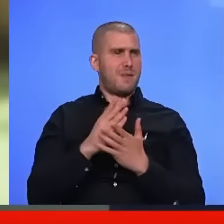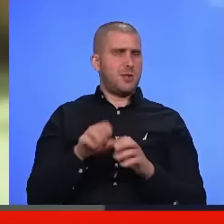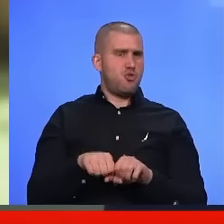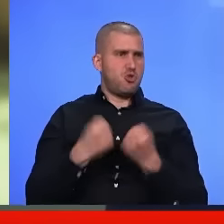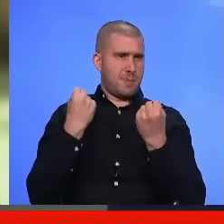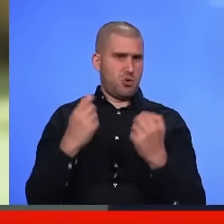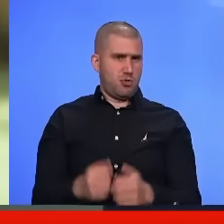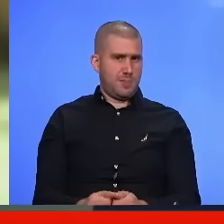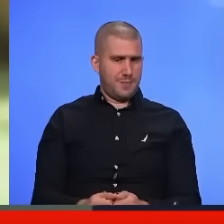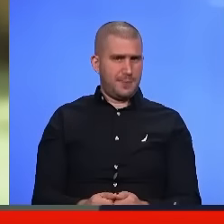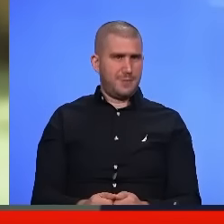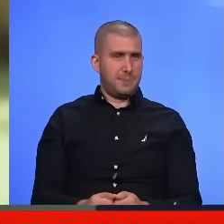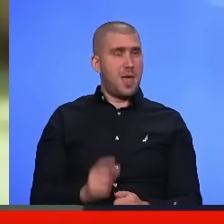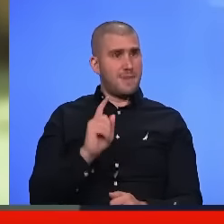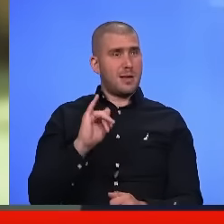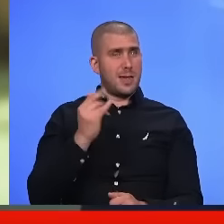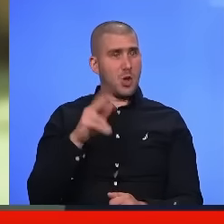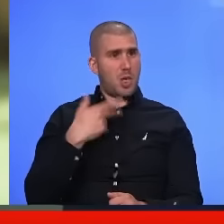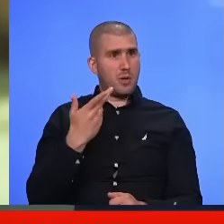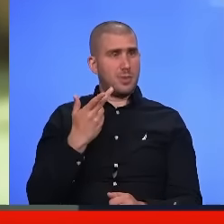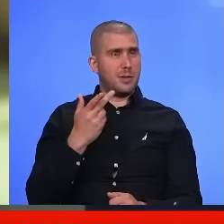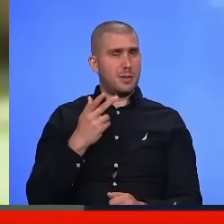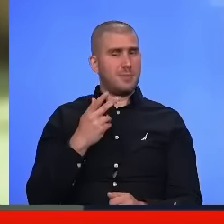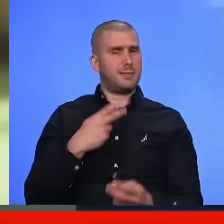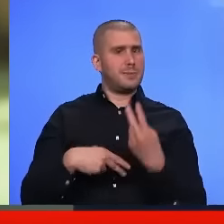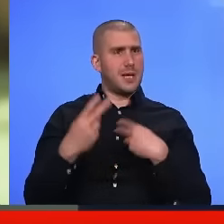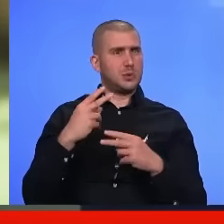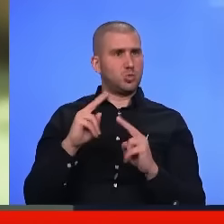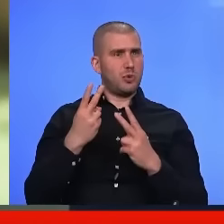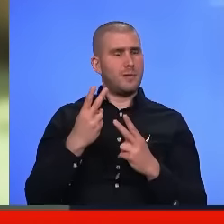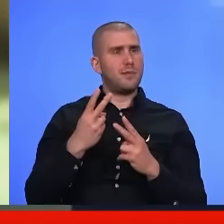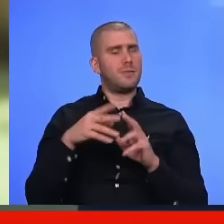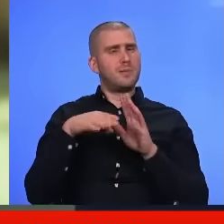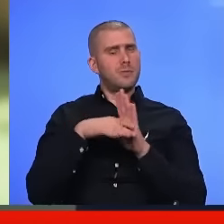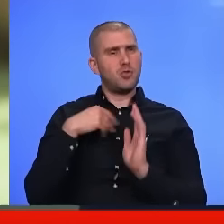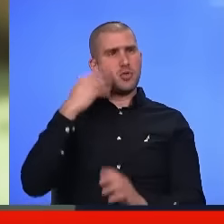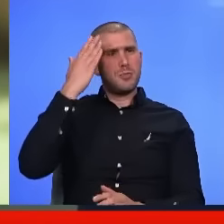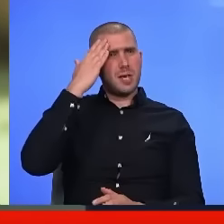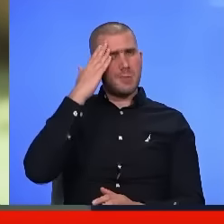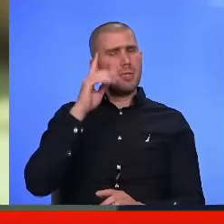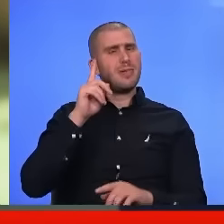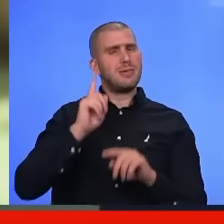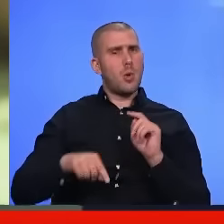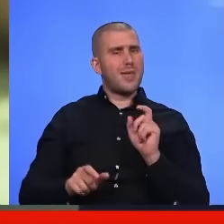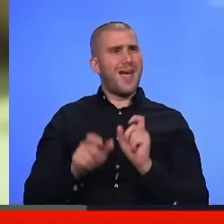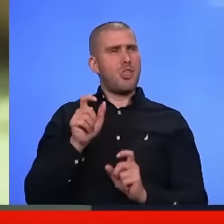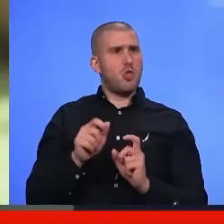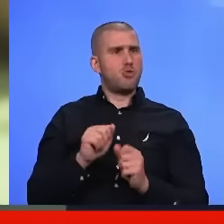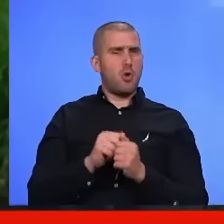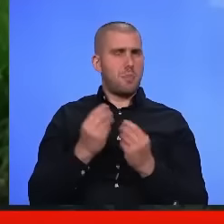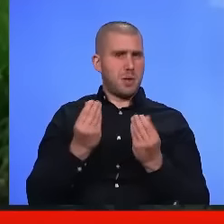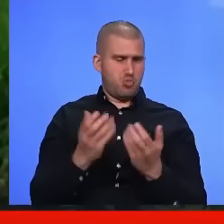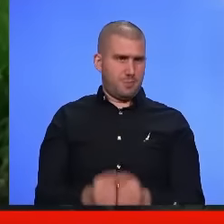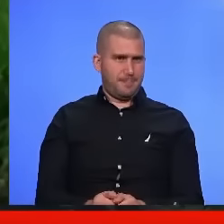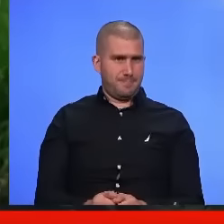השתבש, אבל בהחלט יכול להיות שזה ייפול בחזרה לקטגוריה שאנחנו מכירים של טעות אנוש כזו או